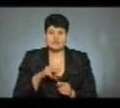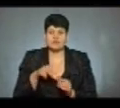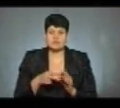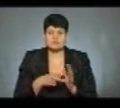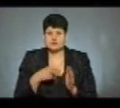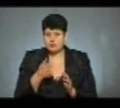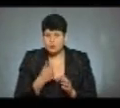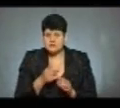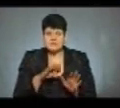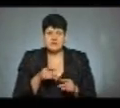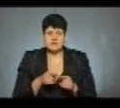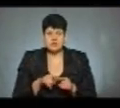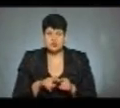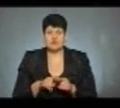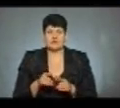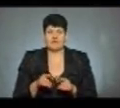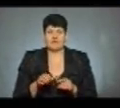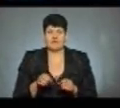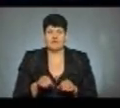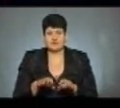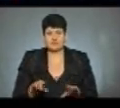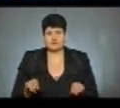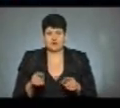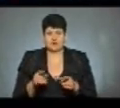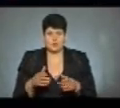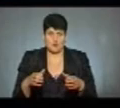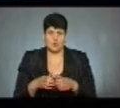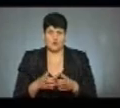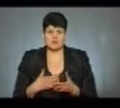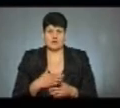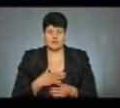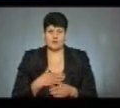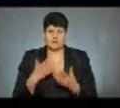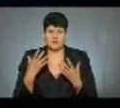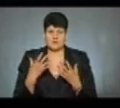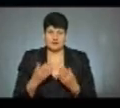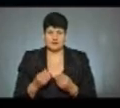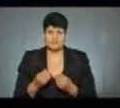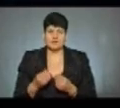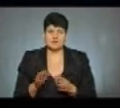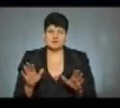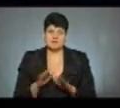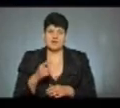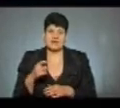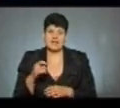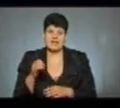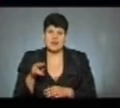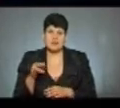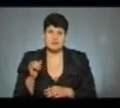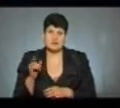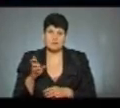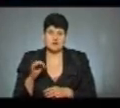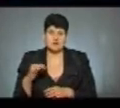Через півроку після цього вирішили створити гурт. Одного дня на мій день народження Джефрі заспів «Happy Birthday», я почув його офігезний